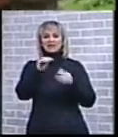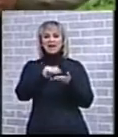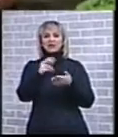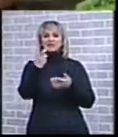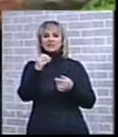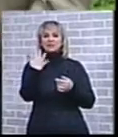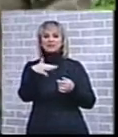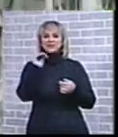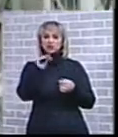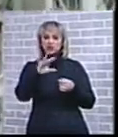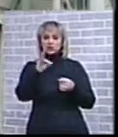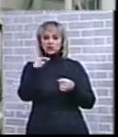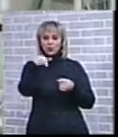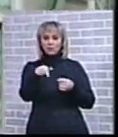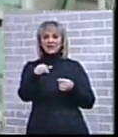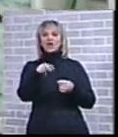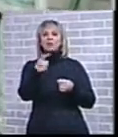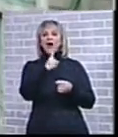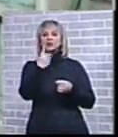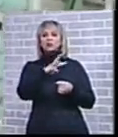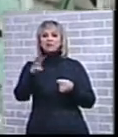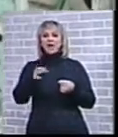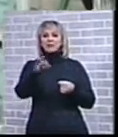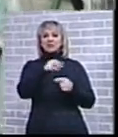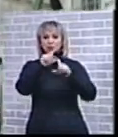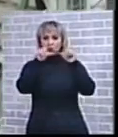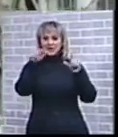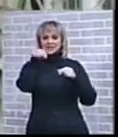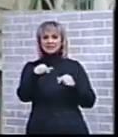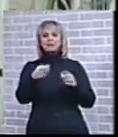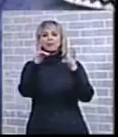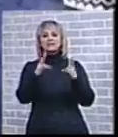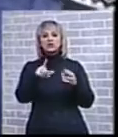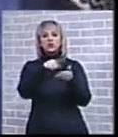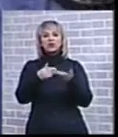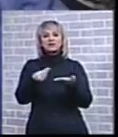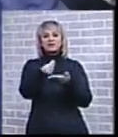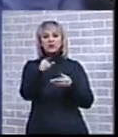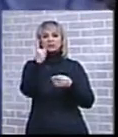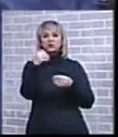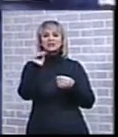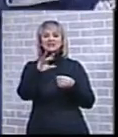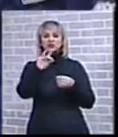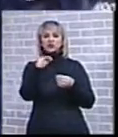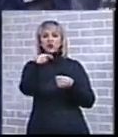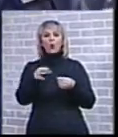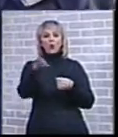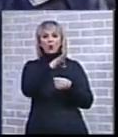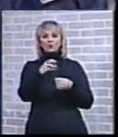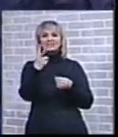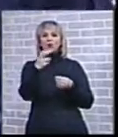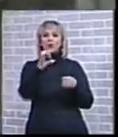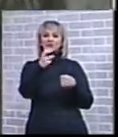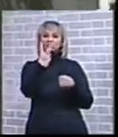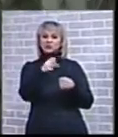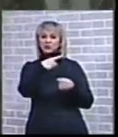по 250 тысяч рублей и по 1 000 000 из областной казны. Пострадавшим город выплатит по 100 тысяч рублей, область от 200